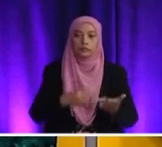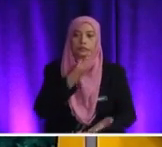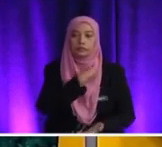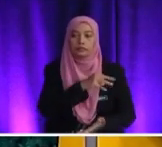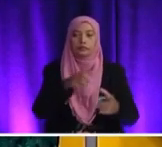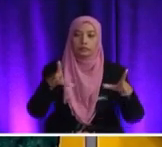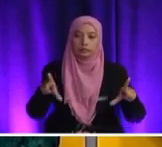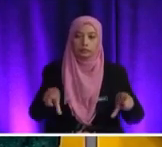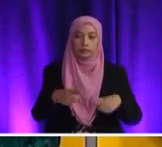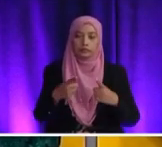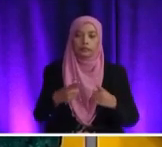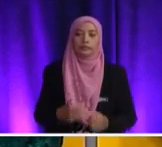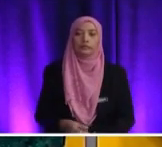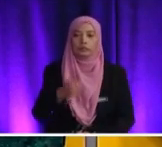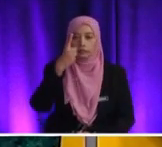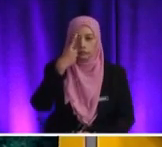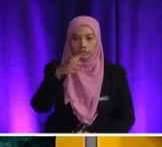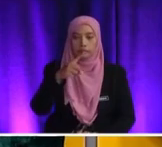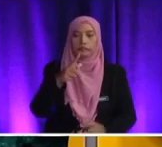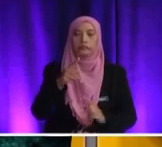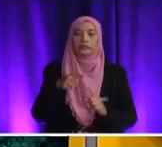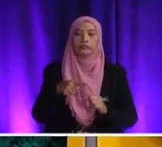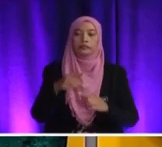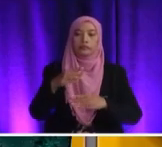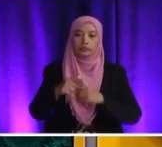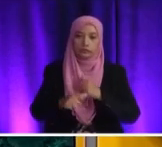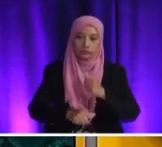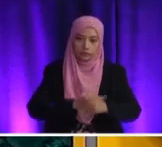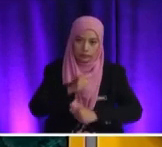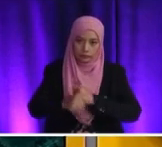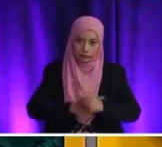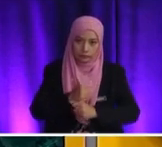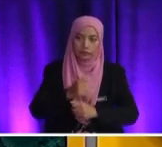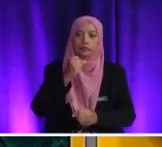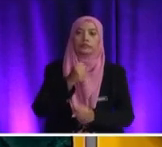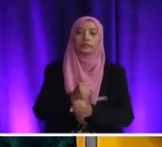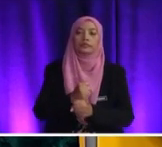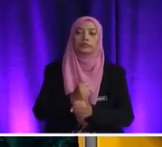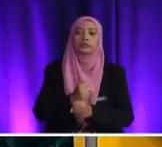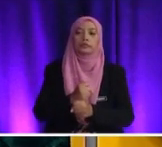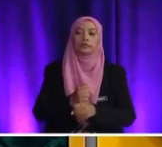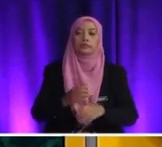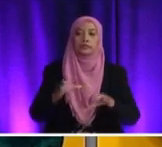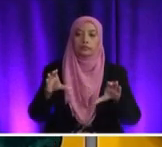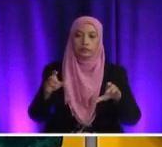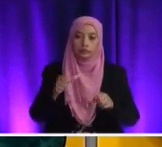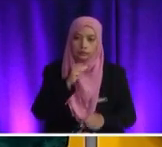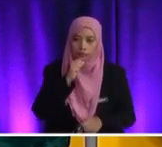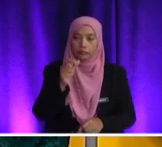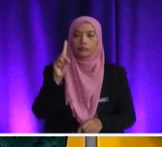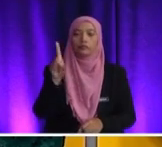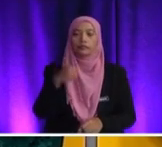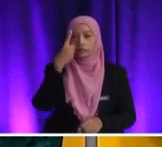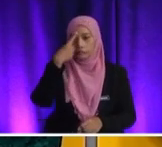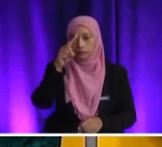kerjanya hanya untuk persediaan menuju alam Kejadian ini bukan sekadar untuk murid-murid keterima saja biji